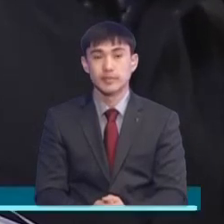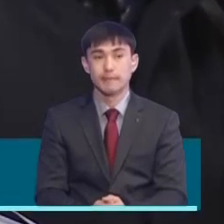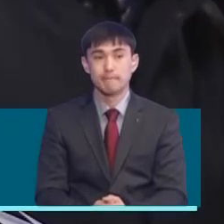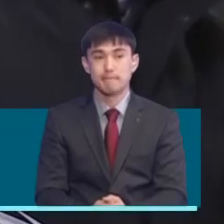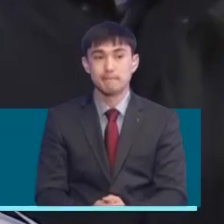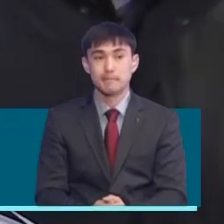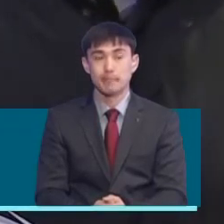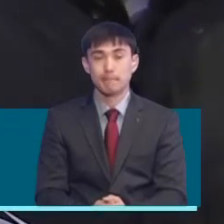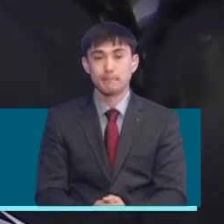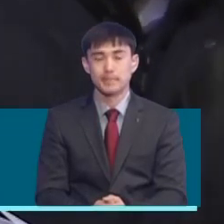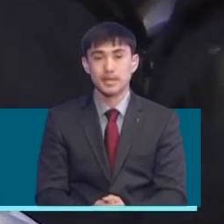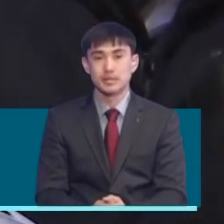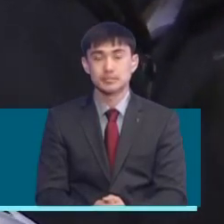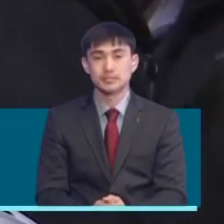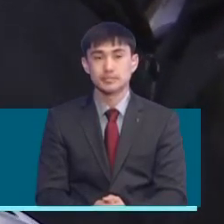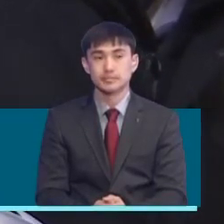поддержке